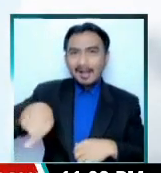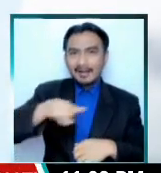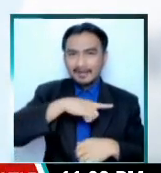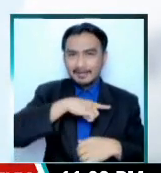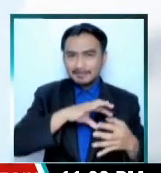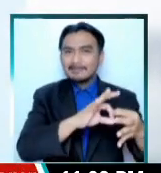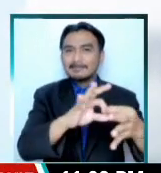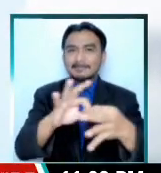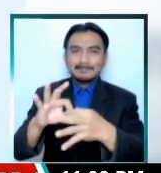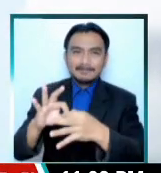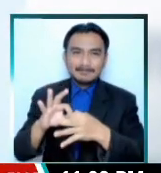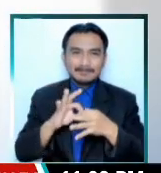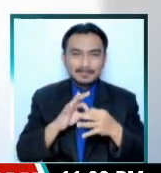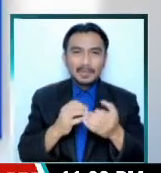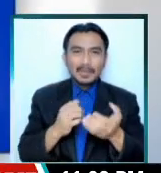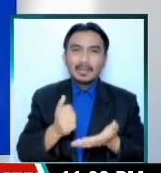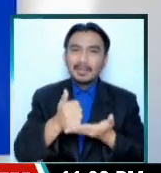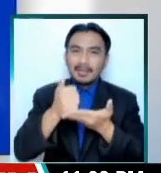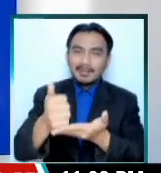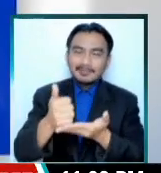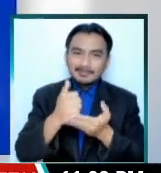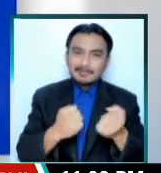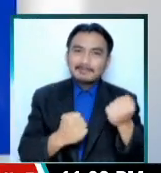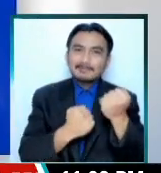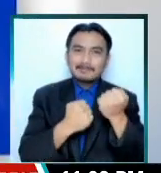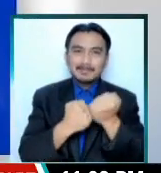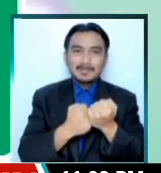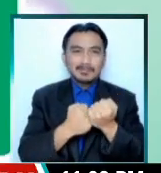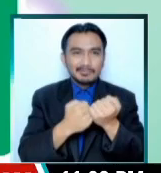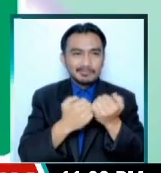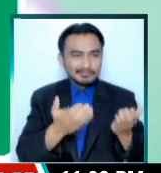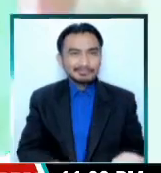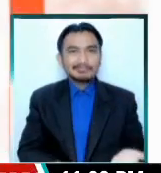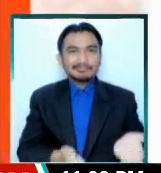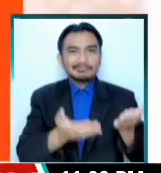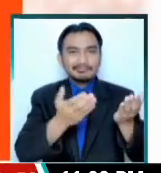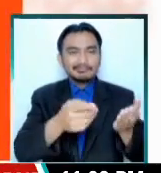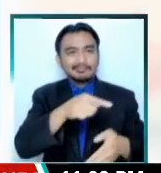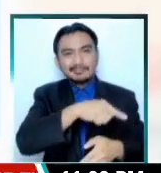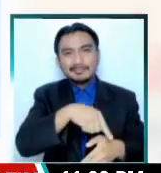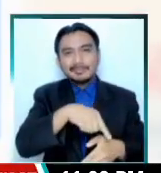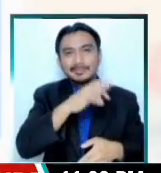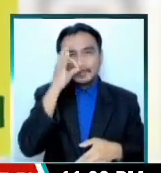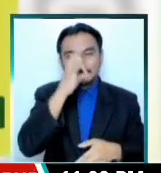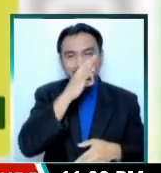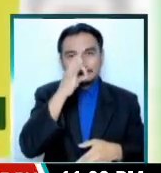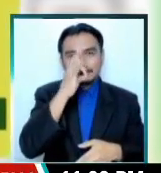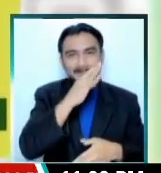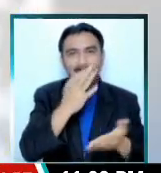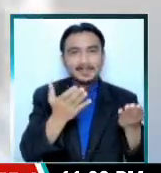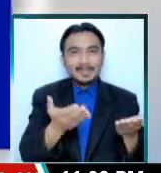para maiahon ang ating mga kababayan ngayong bagong taon.